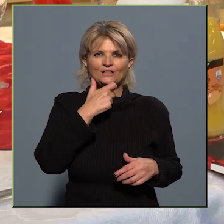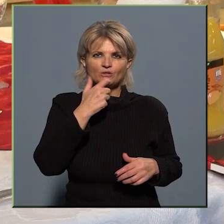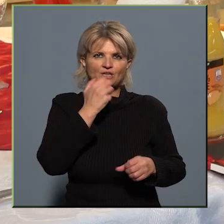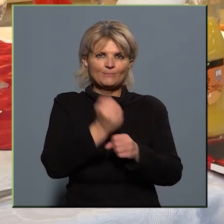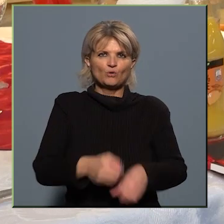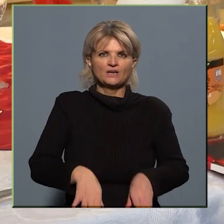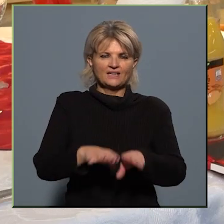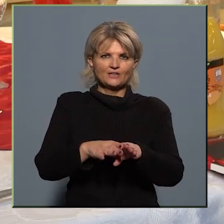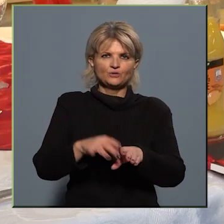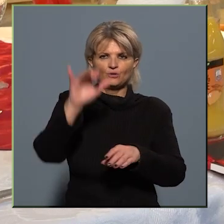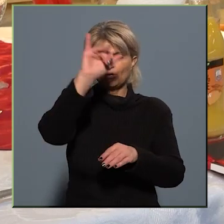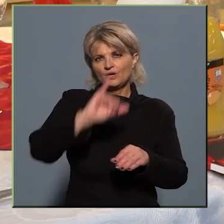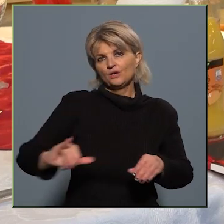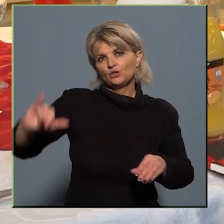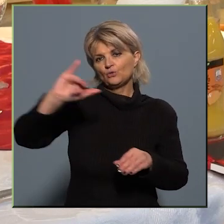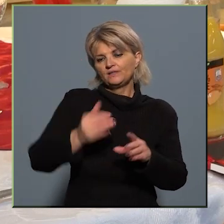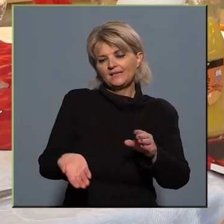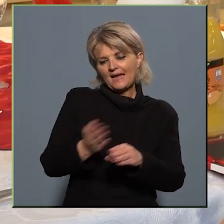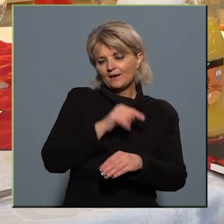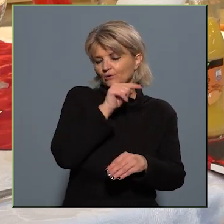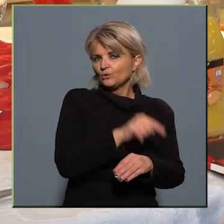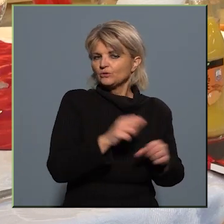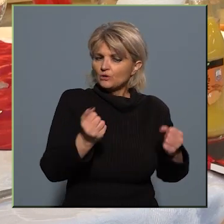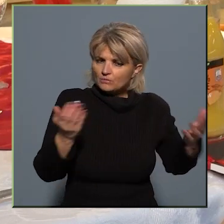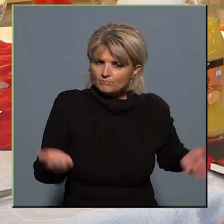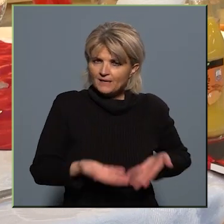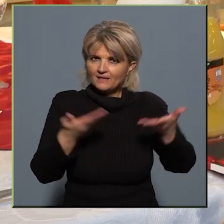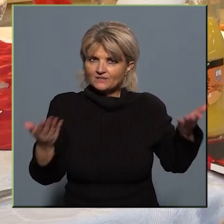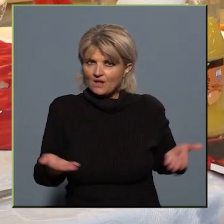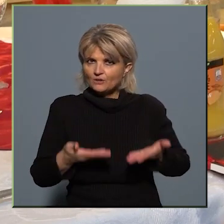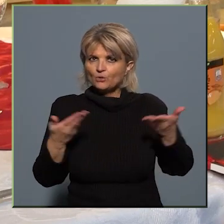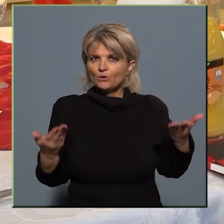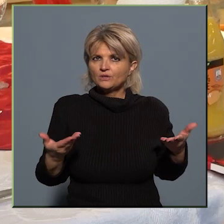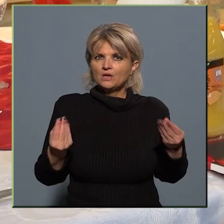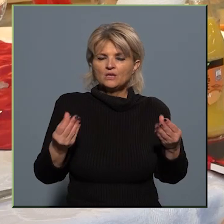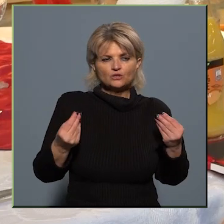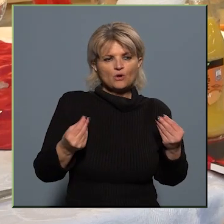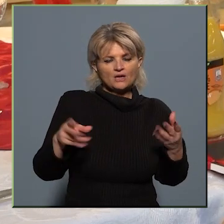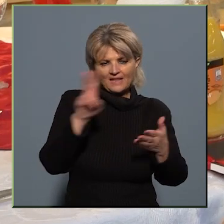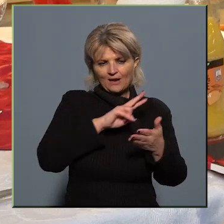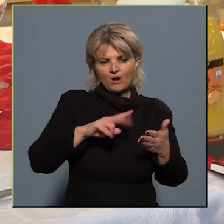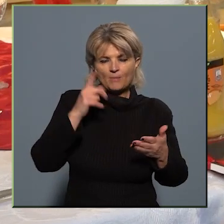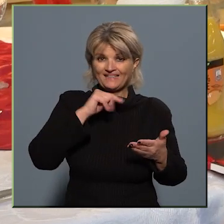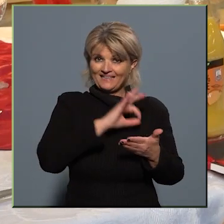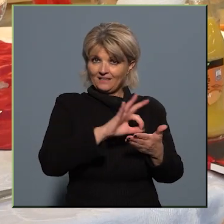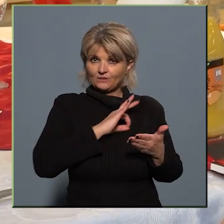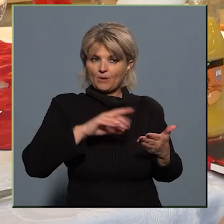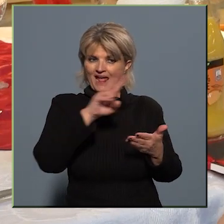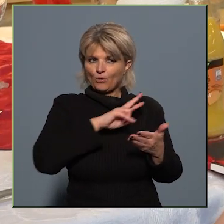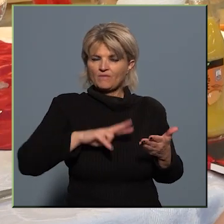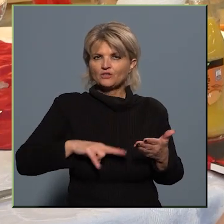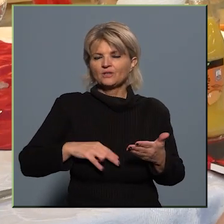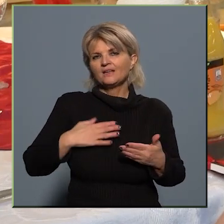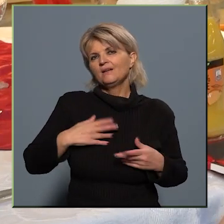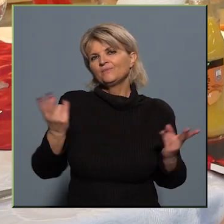előtt való volt, és ő nagyon bíztatott, meg sok mindent elolvasott tőlem. Kicsit rokon